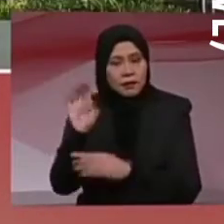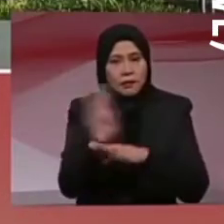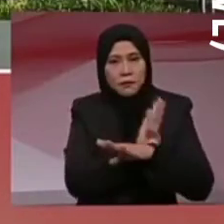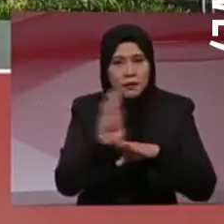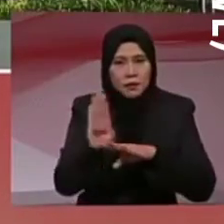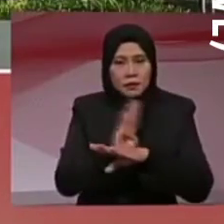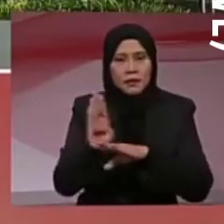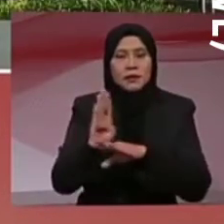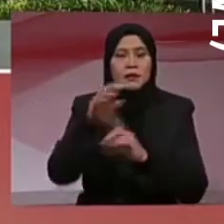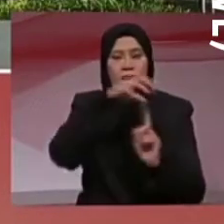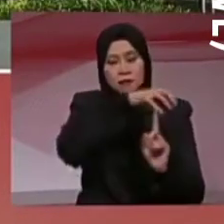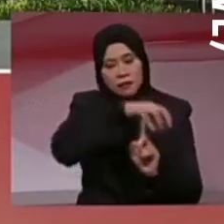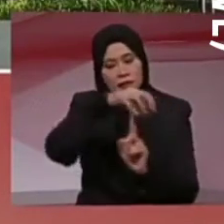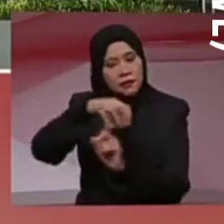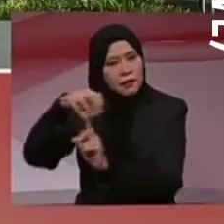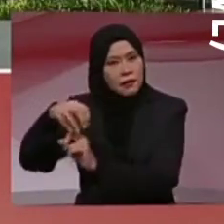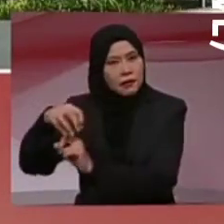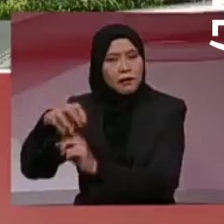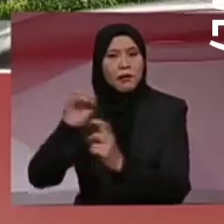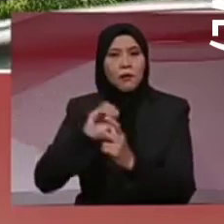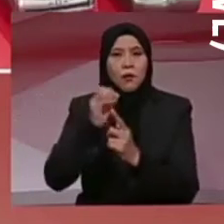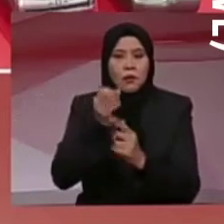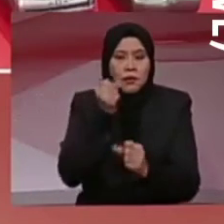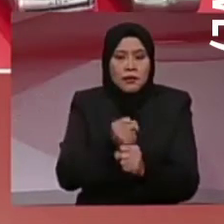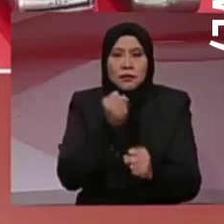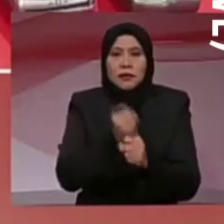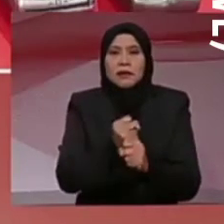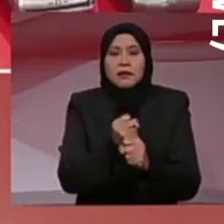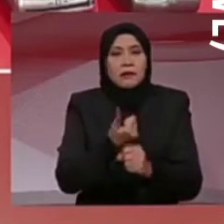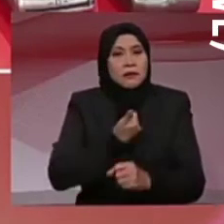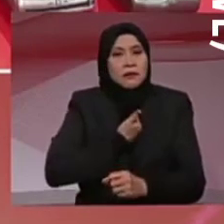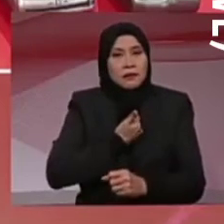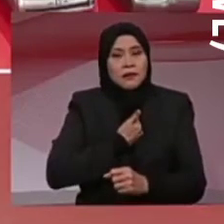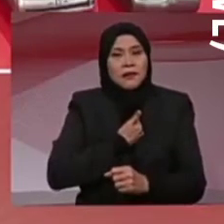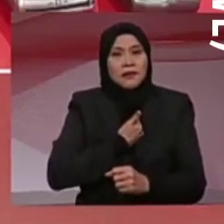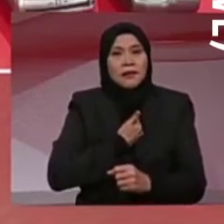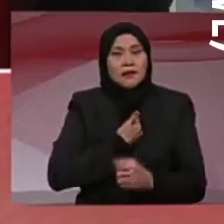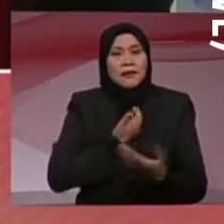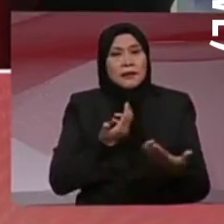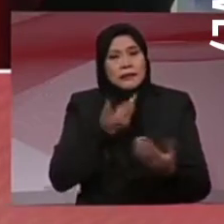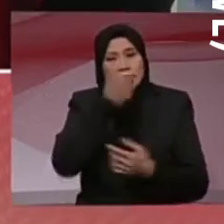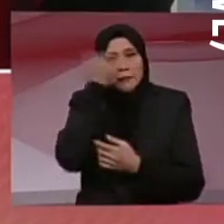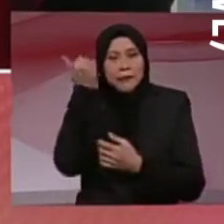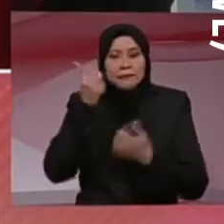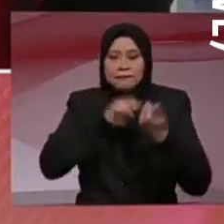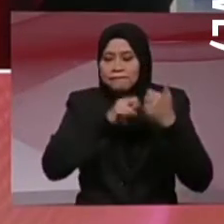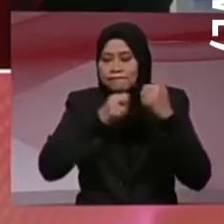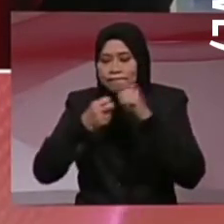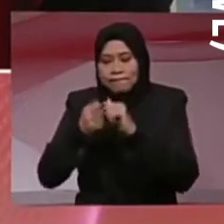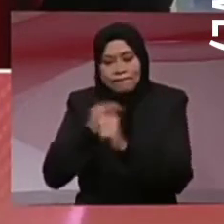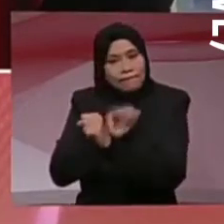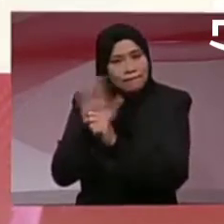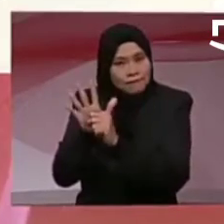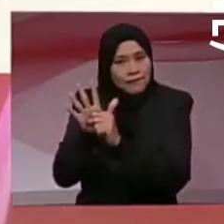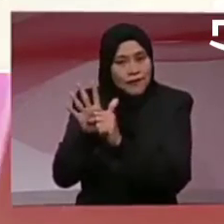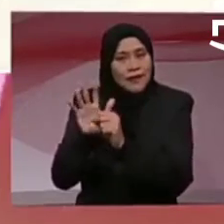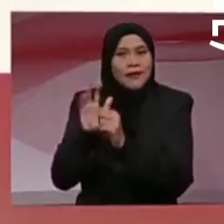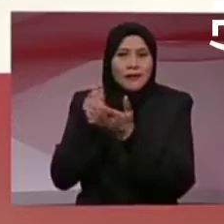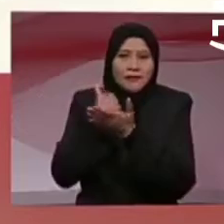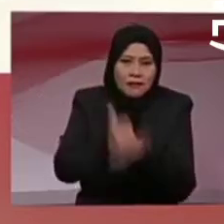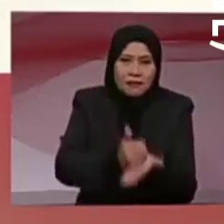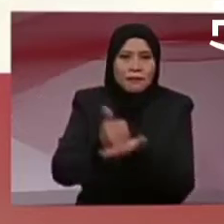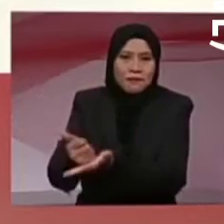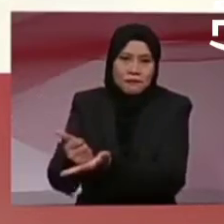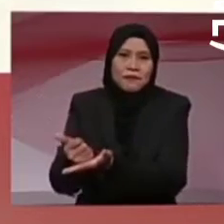penjajah atau mereka yang bekerja sini yang turut terkesan akibat comics mabelast